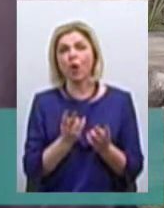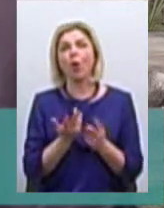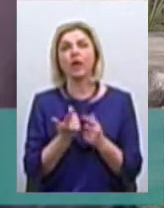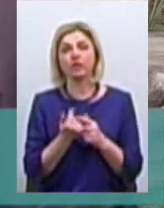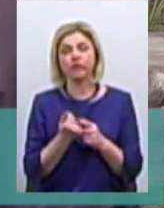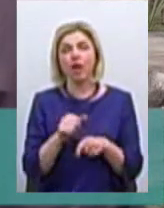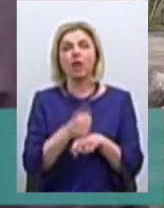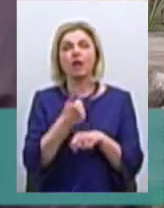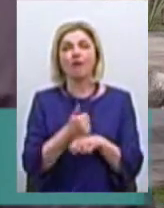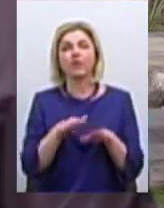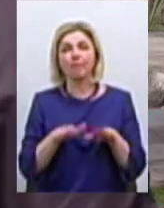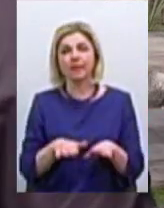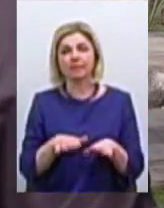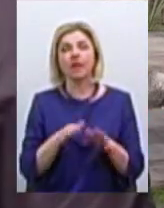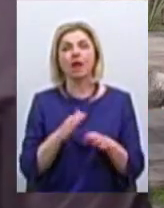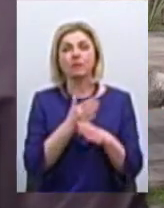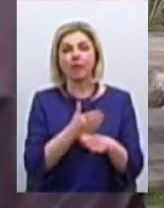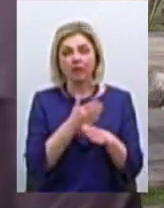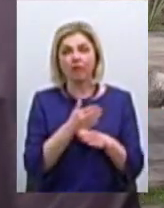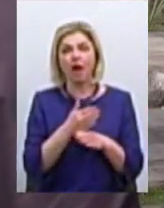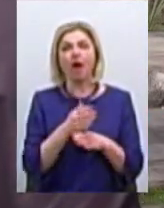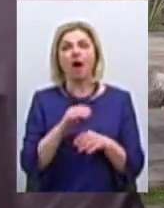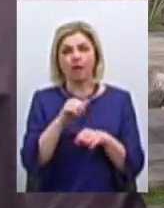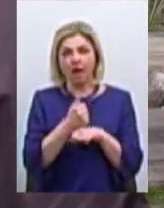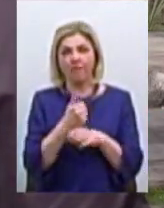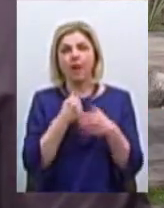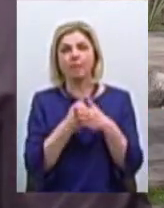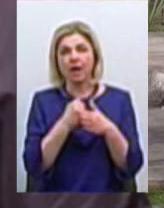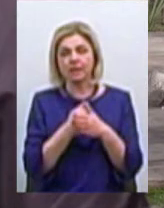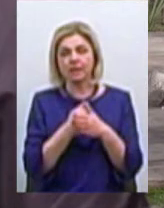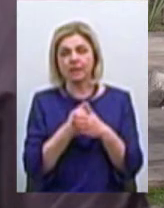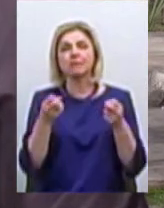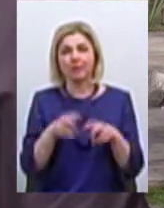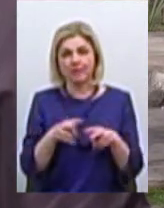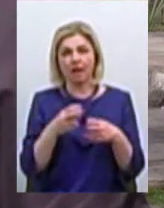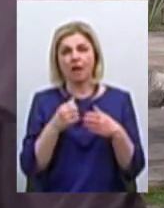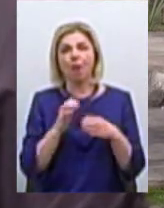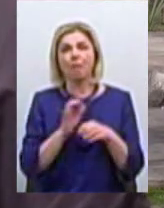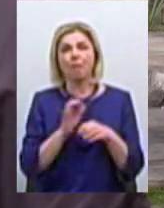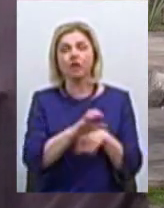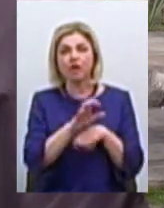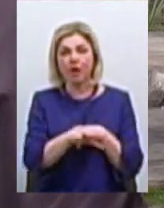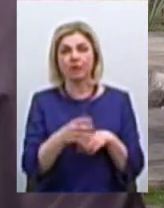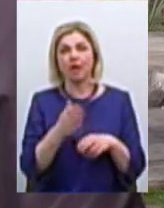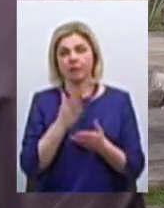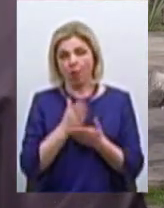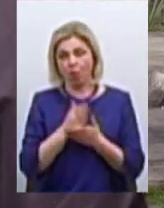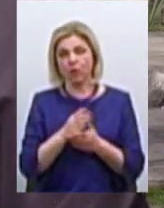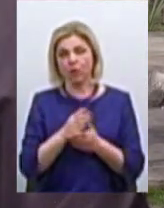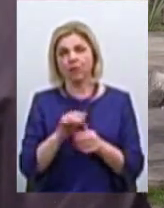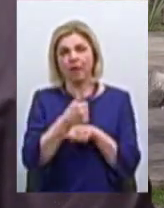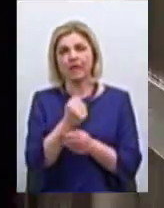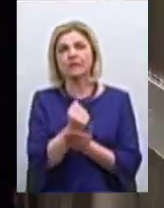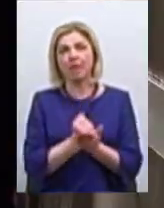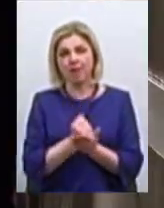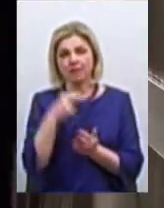місцем її збереження є обласна база спеціального медичного постачання, спецмедпостачання, в якій знаходиться основний запас